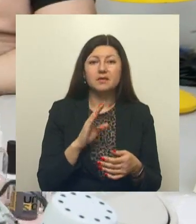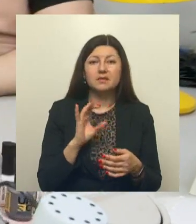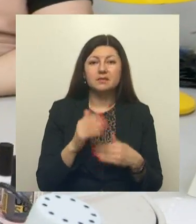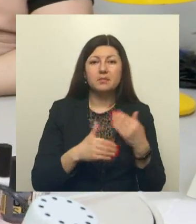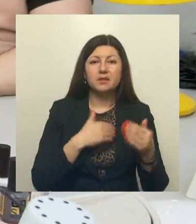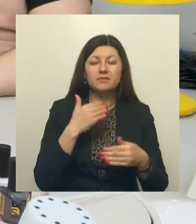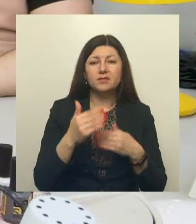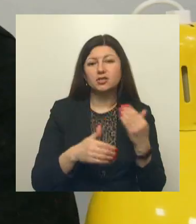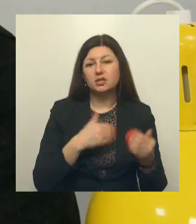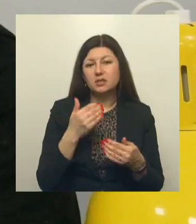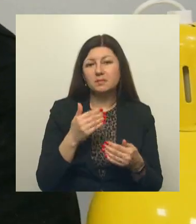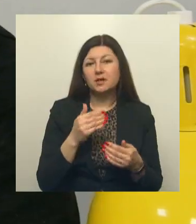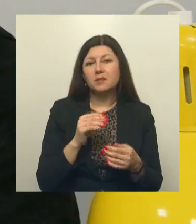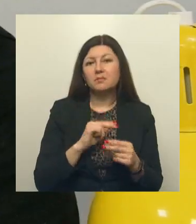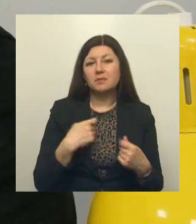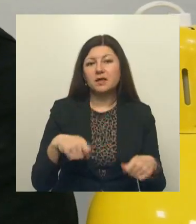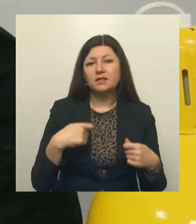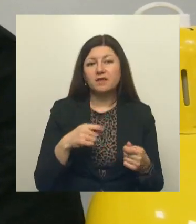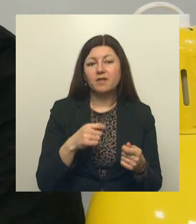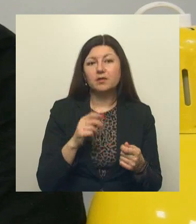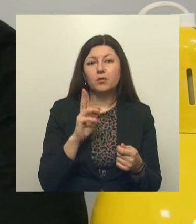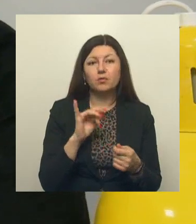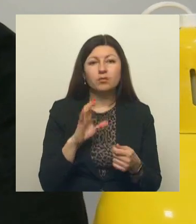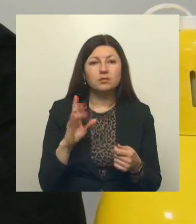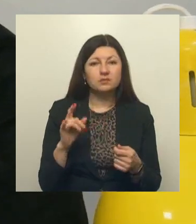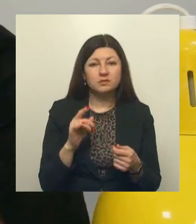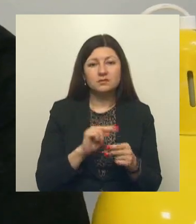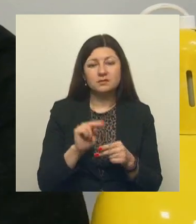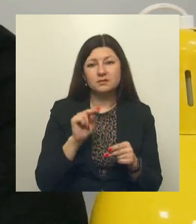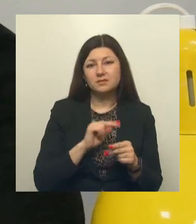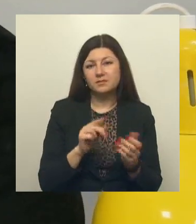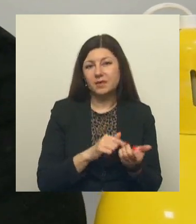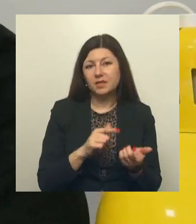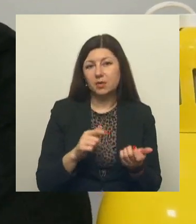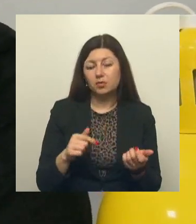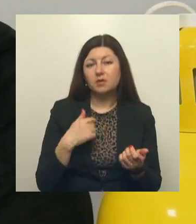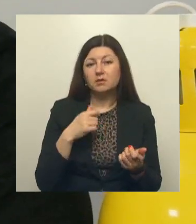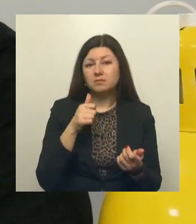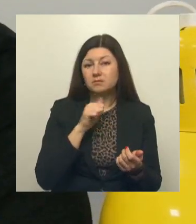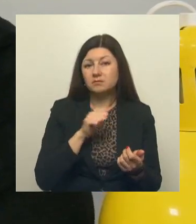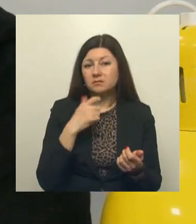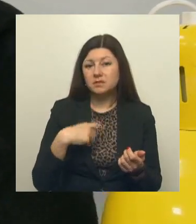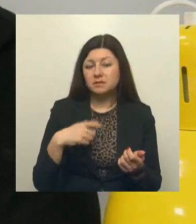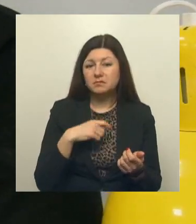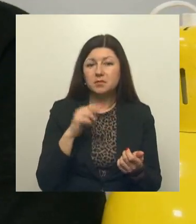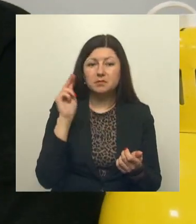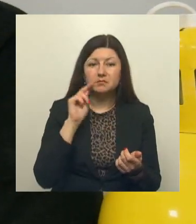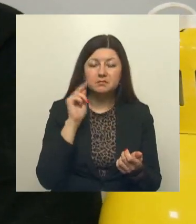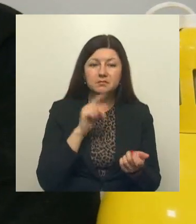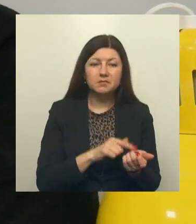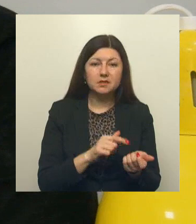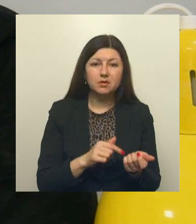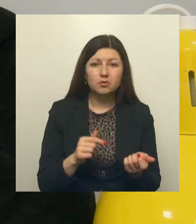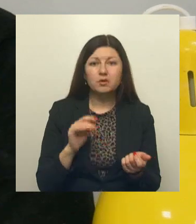продавал курсы маникюра. Чтобы еще лучше продавать эти курсы, решил испытать товар на себе. Прошел курс маникюра.